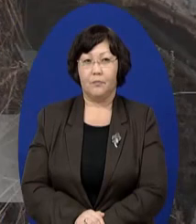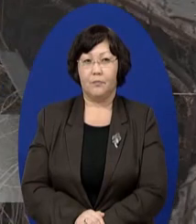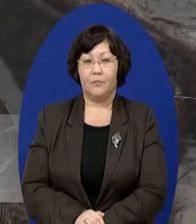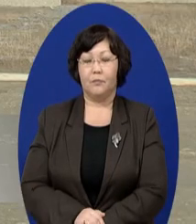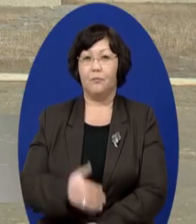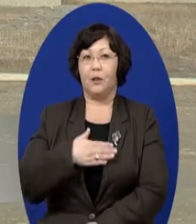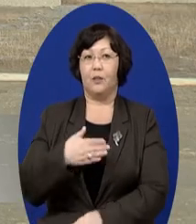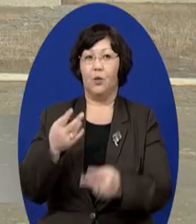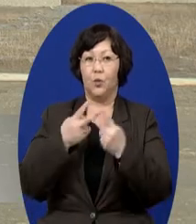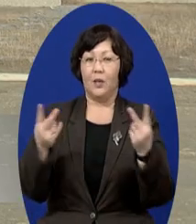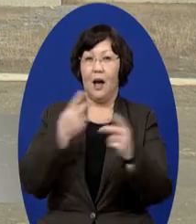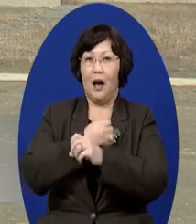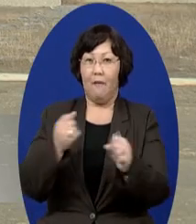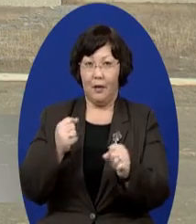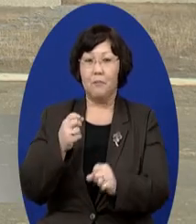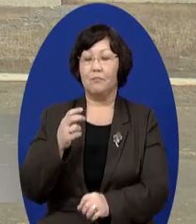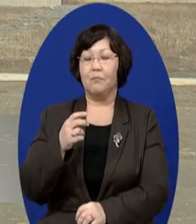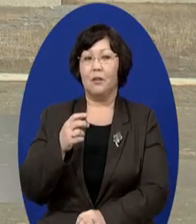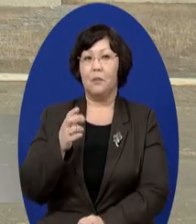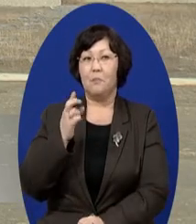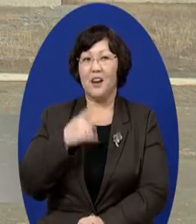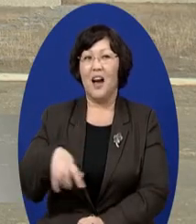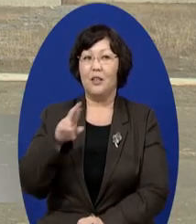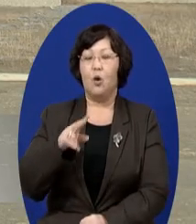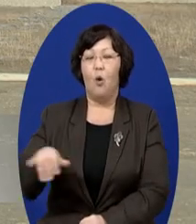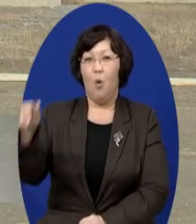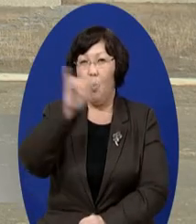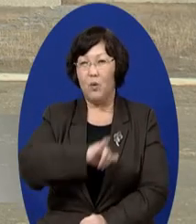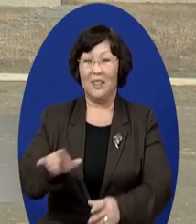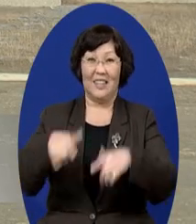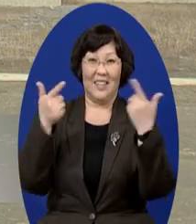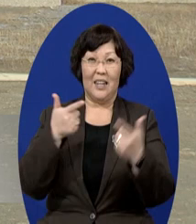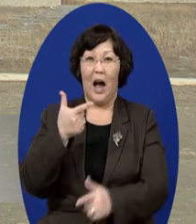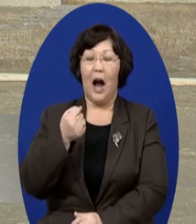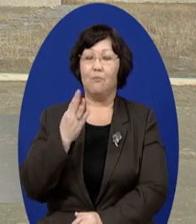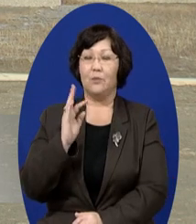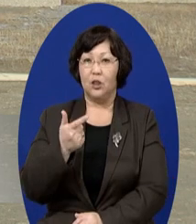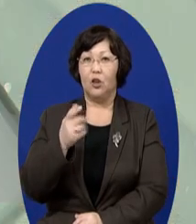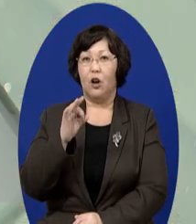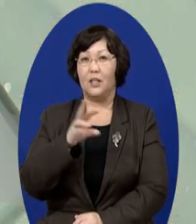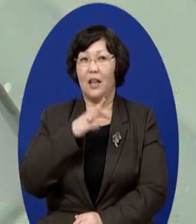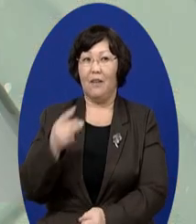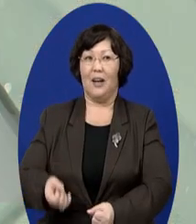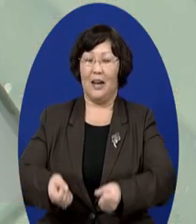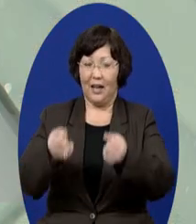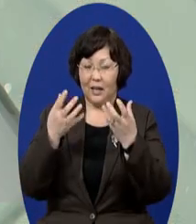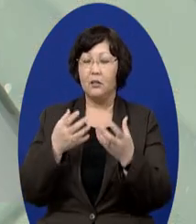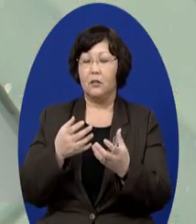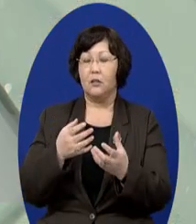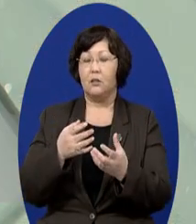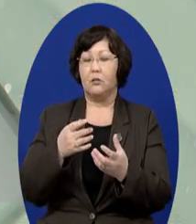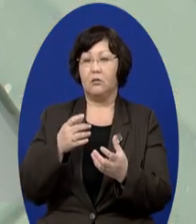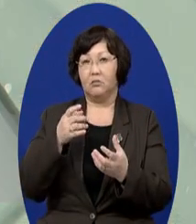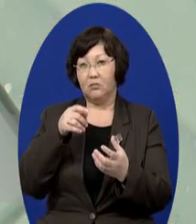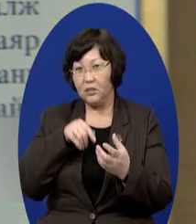За манай үндэсний аврах баригад бол одоо улсын хэмжээний гамшиг осол одоо хариуцсан тийм том баригад. Тэгээд бол одоо